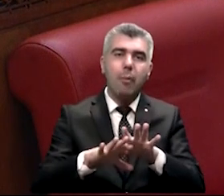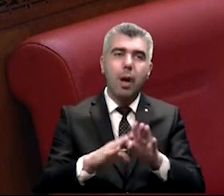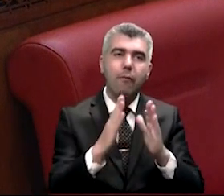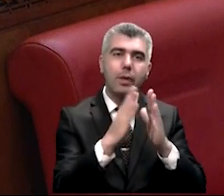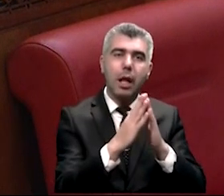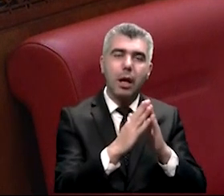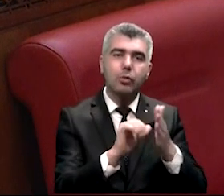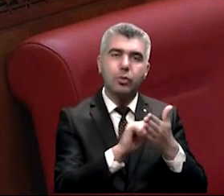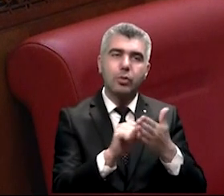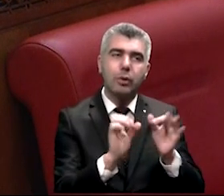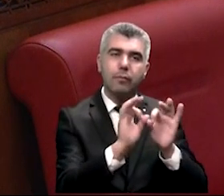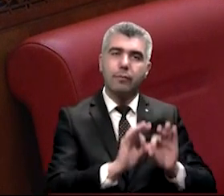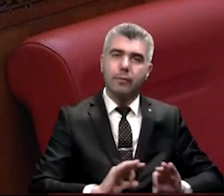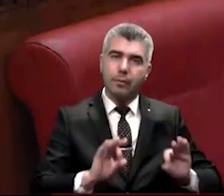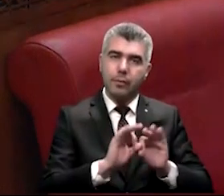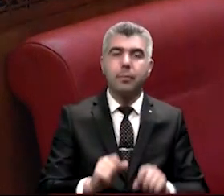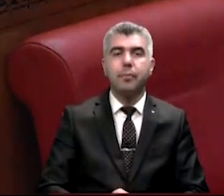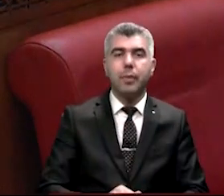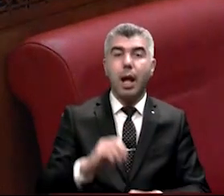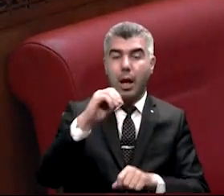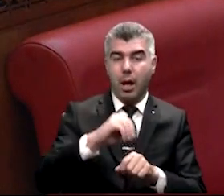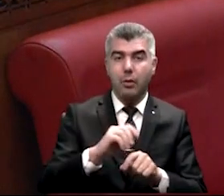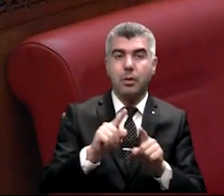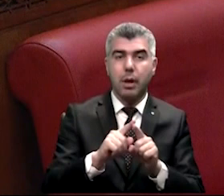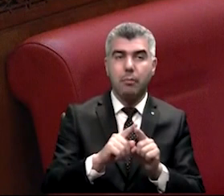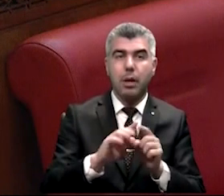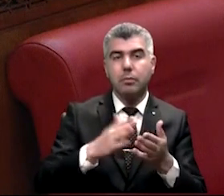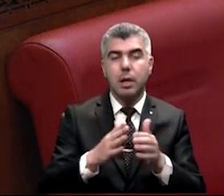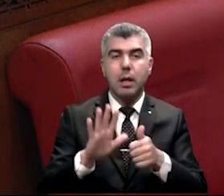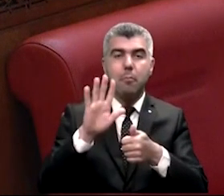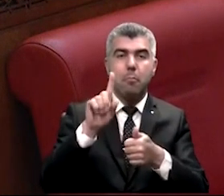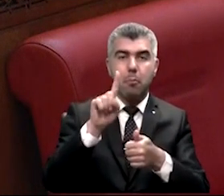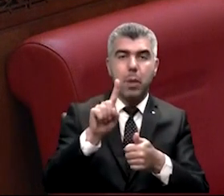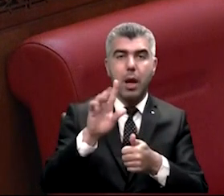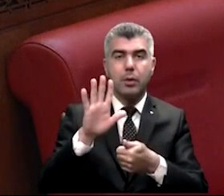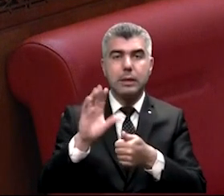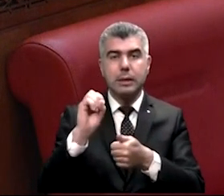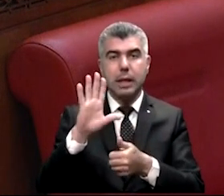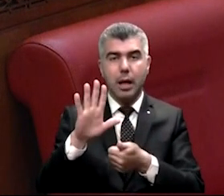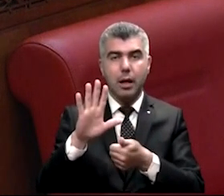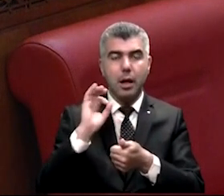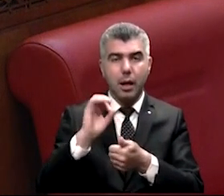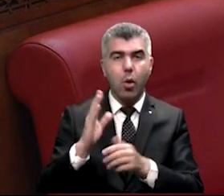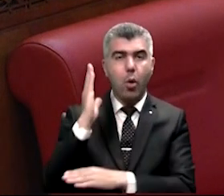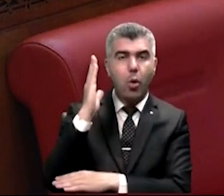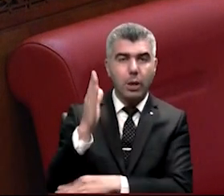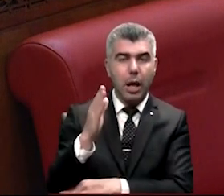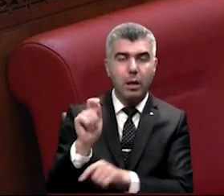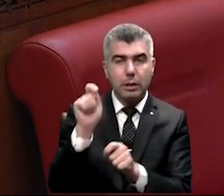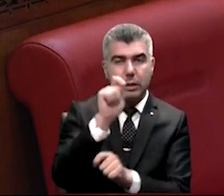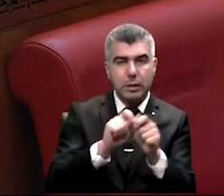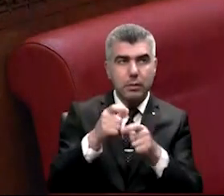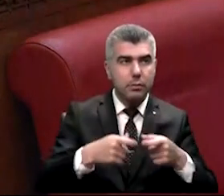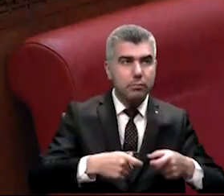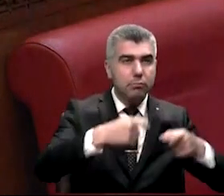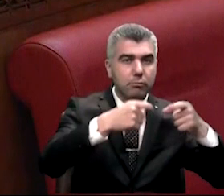امكانيات الماد الاقتناء اكد تعبئه عقارات وقفيه بمساحه 106 هكتار لانجاز 34 تجزئه عقاريه مكنت من توفير